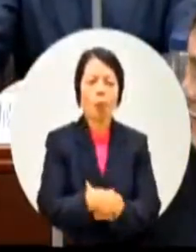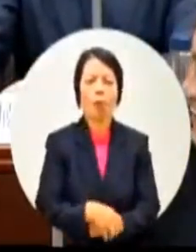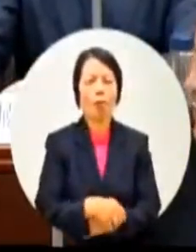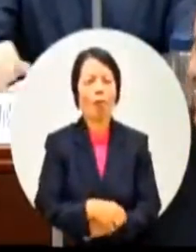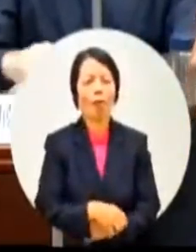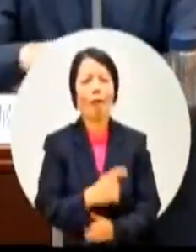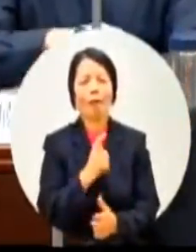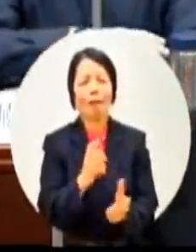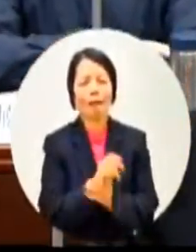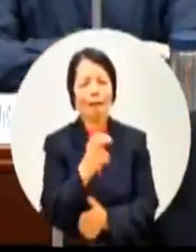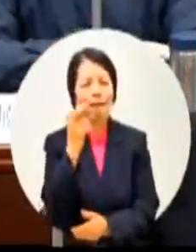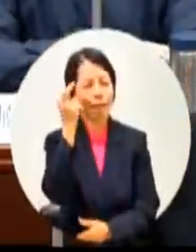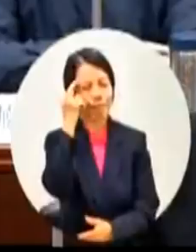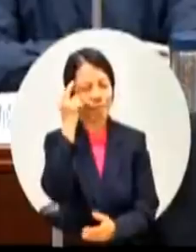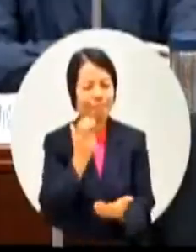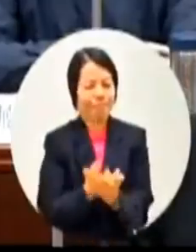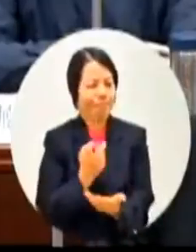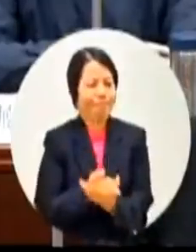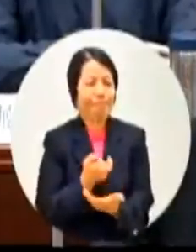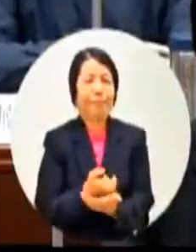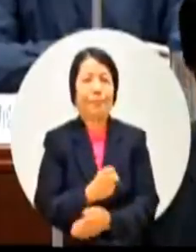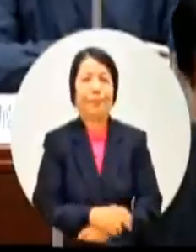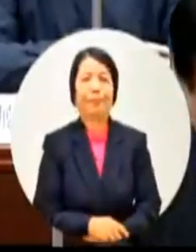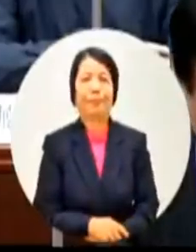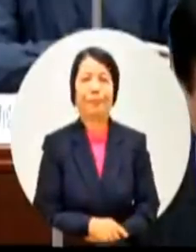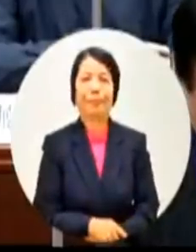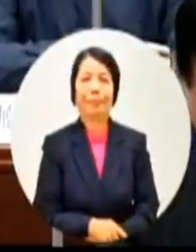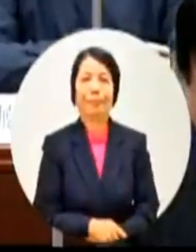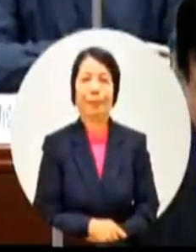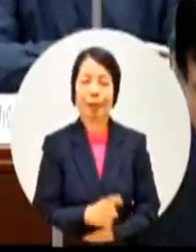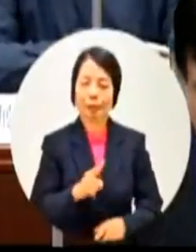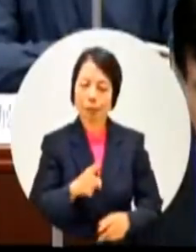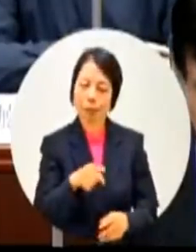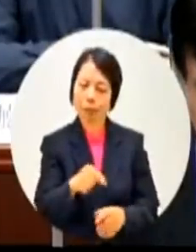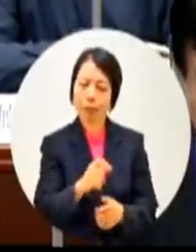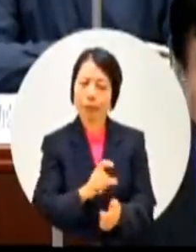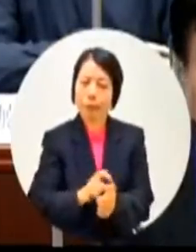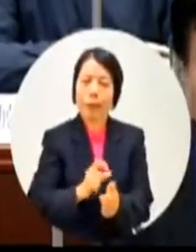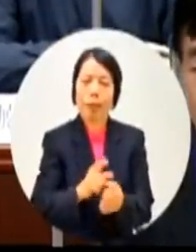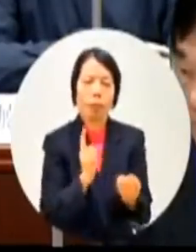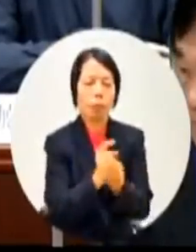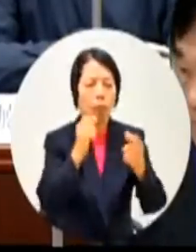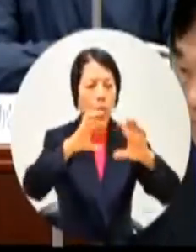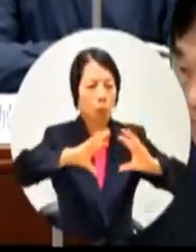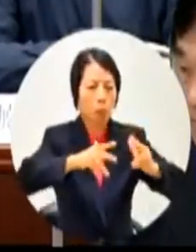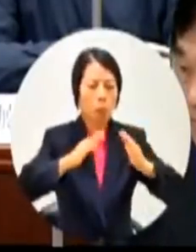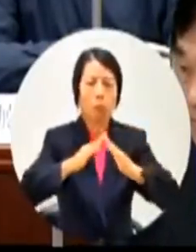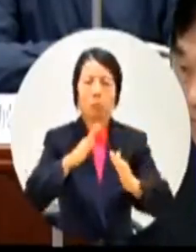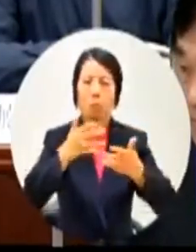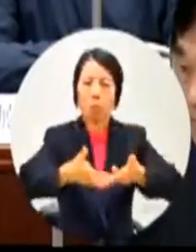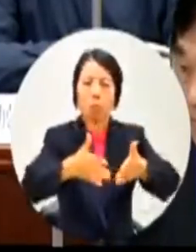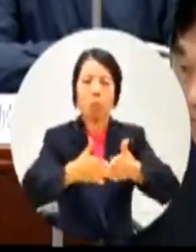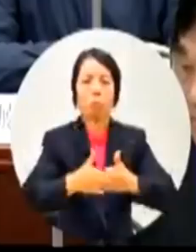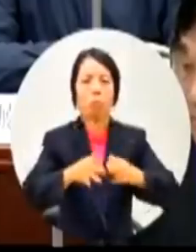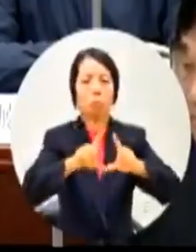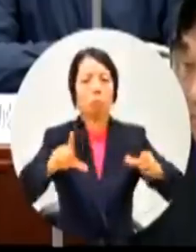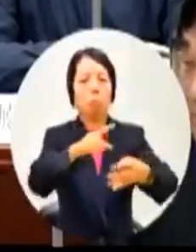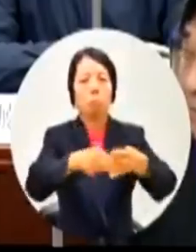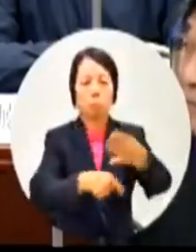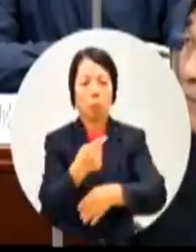这一题问题是我们国家中华民国最重要的大事，要问我个人的意见，